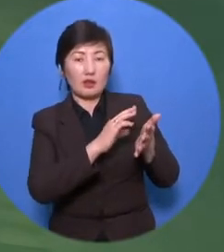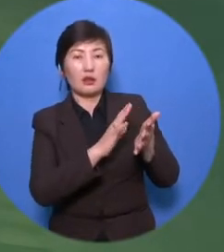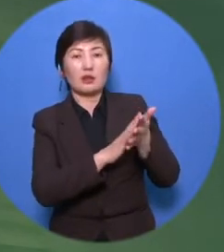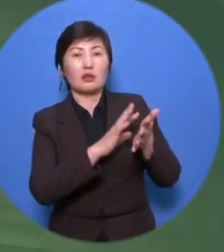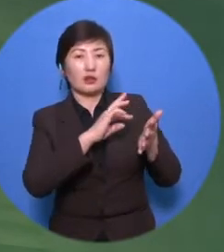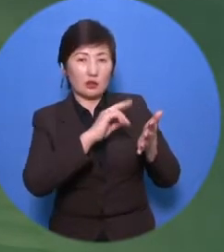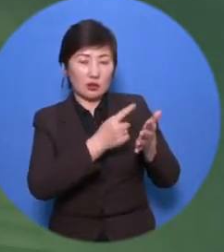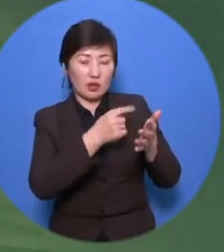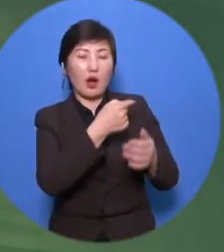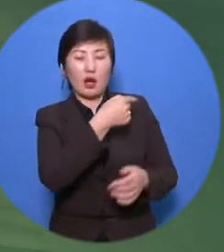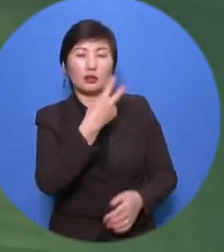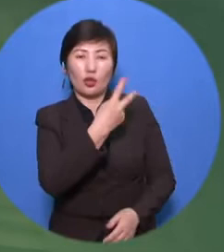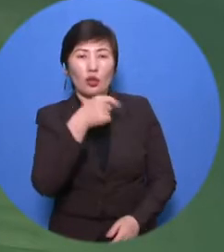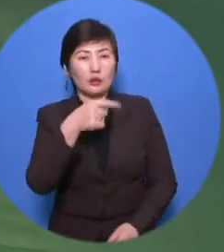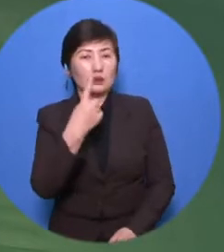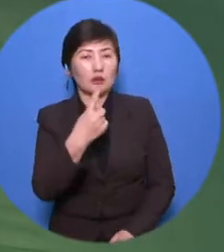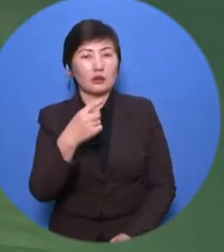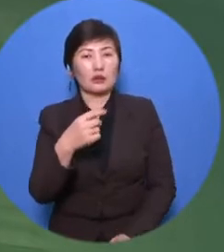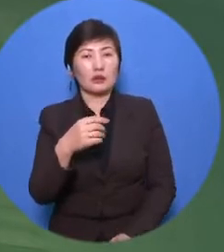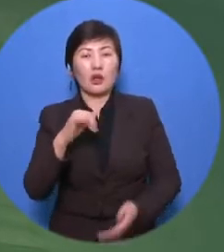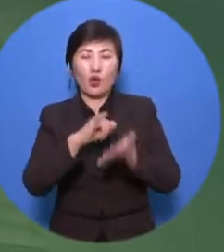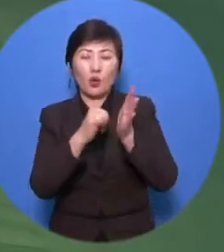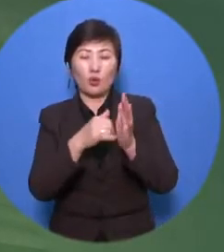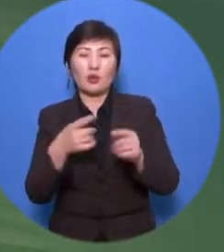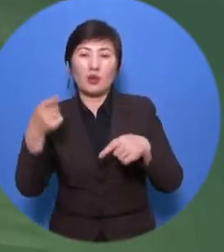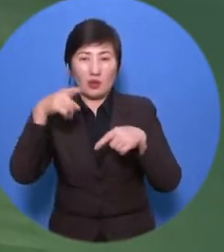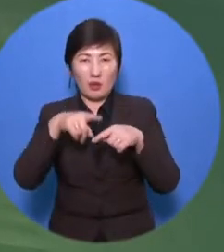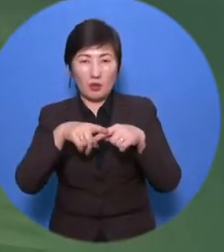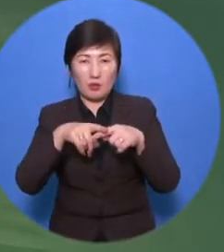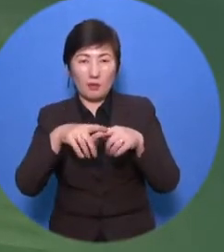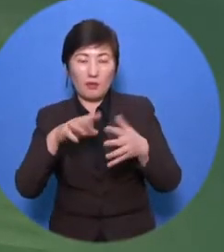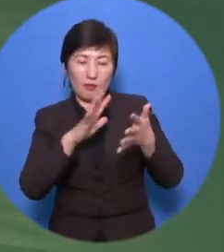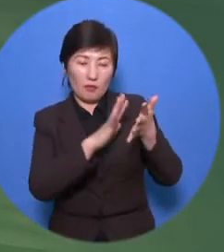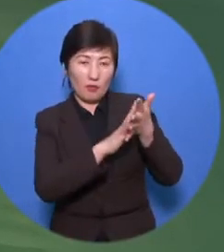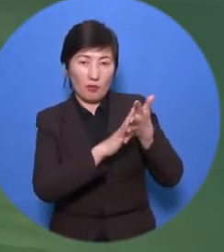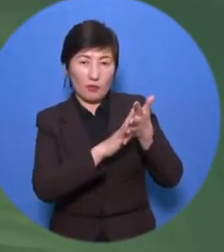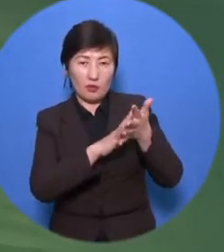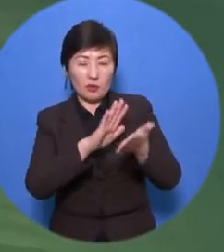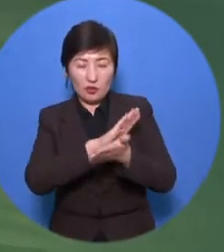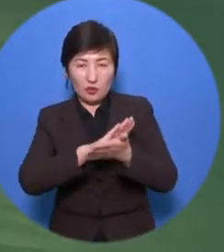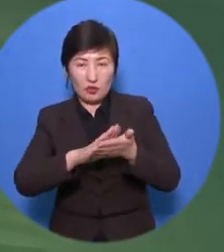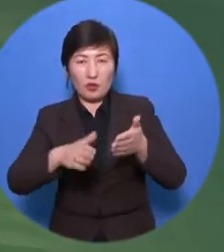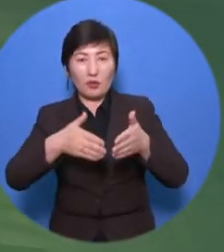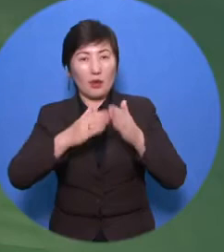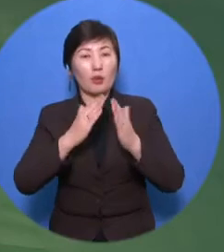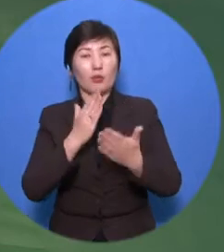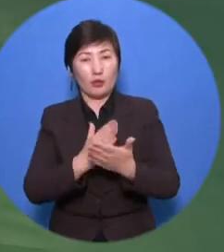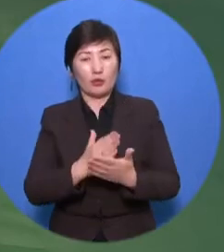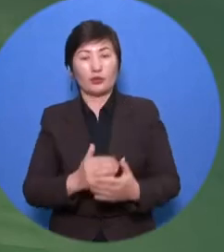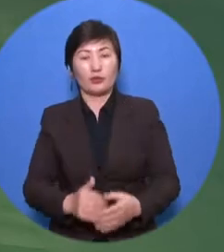хувьсгчийнхаа оронд хасах 2, хасах 1 гэсэн утгуудыг нэмж оруулаад хүснэгтийг Y хувьсгчийн утгыг олъё.